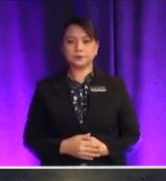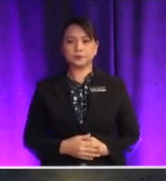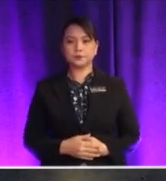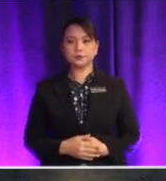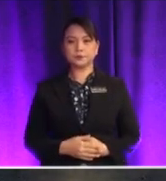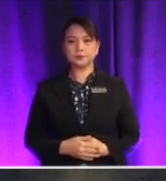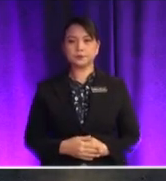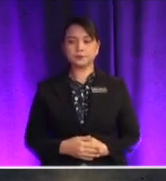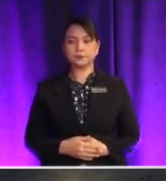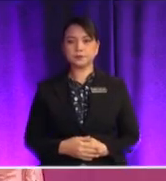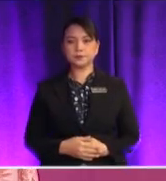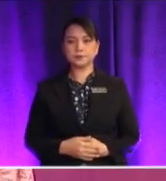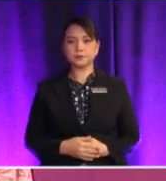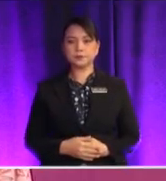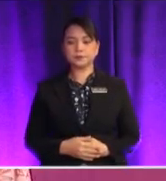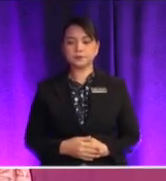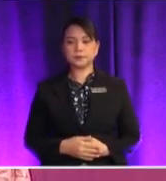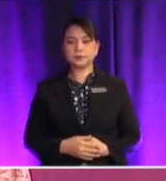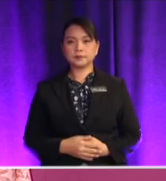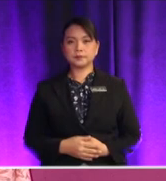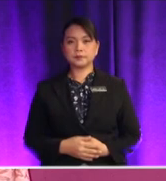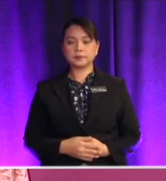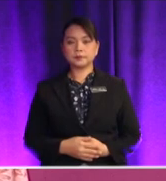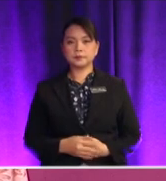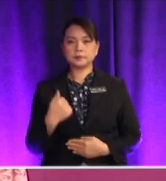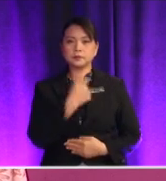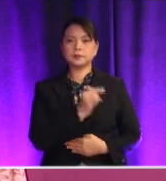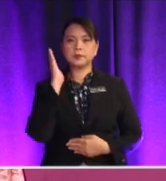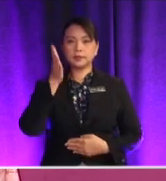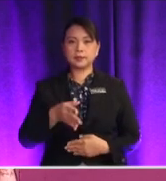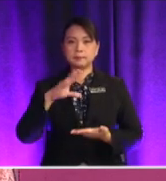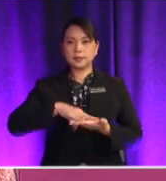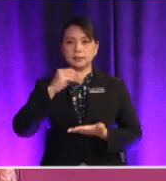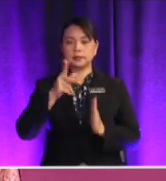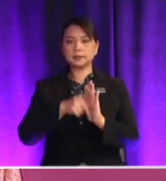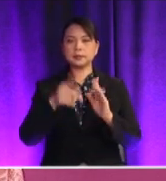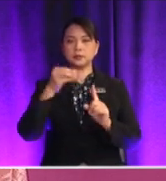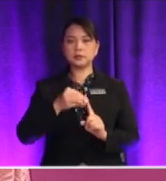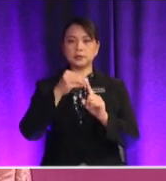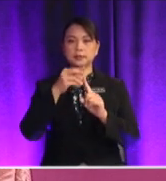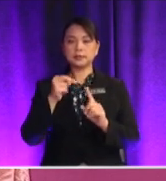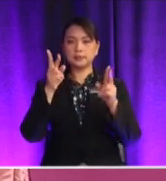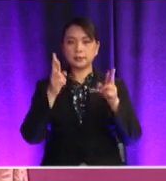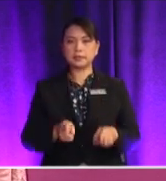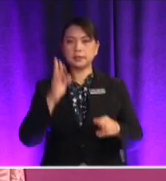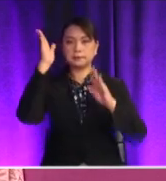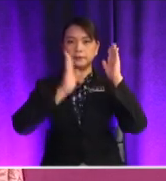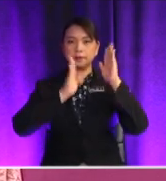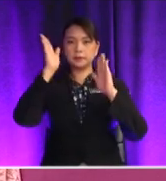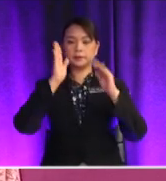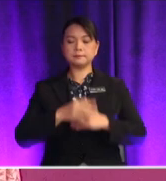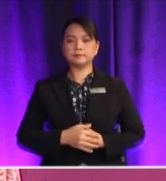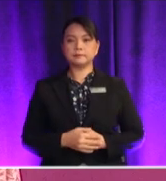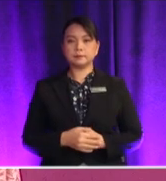Sama-sama. Okey. Jadi kita akan belajar berkaitan dengan keunikan rakyat Malaysia. Okey, sebelum kita masuk kepada bahagian pengenalan